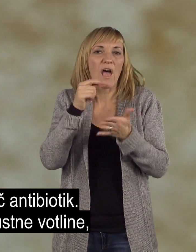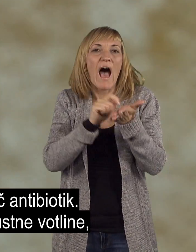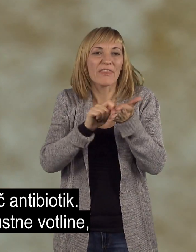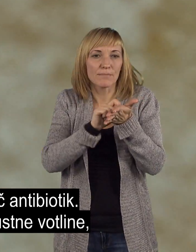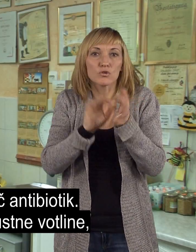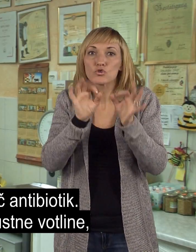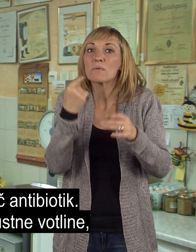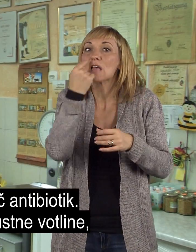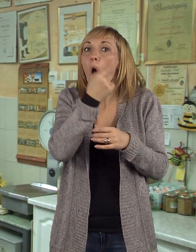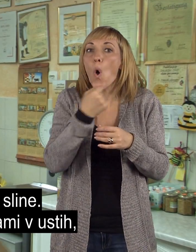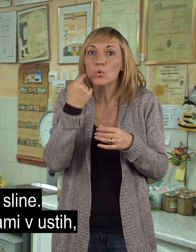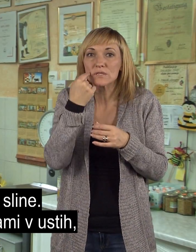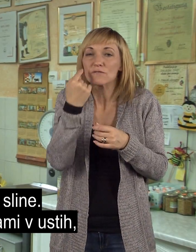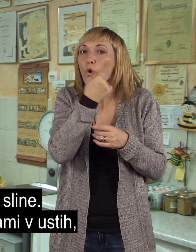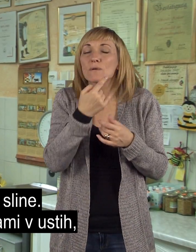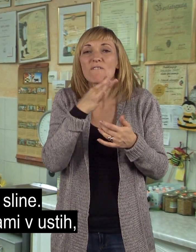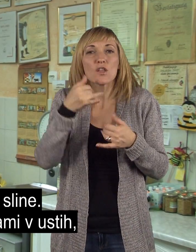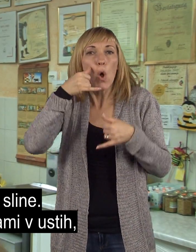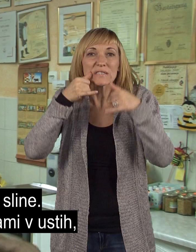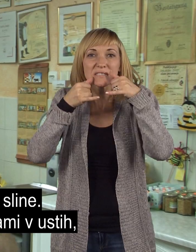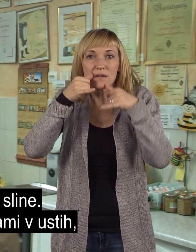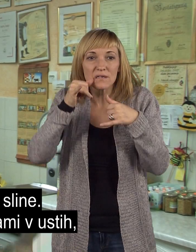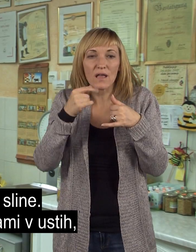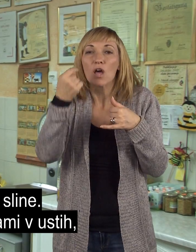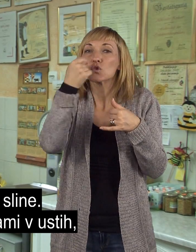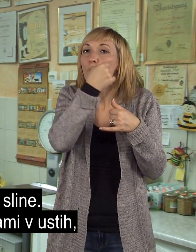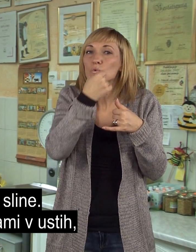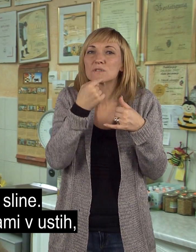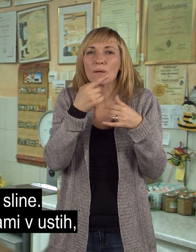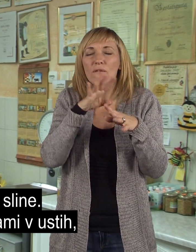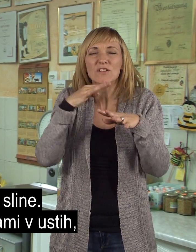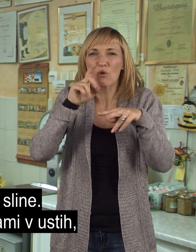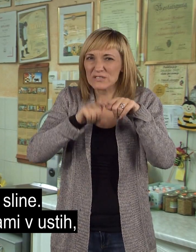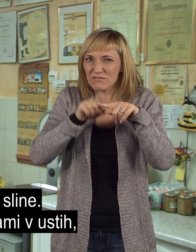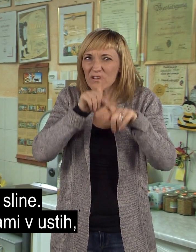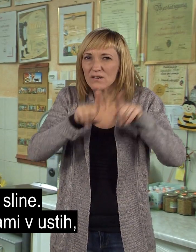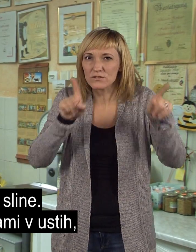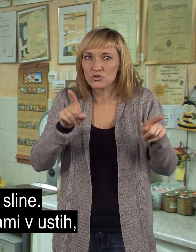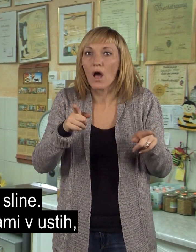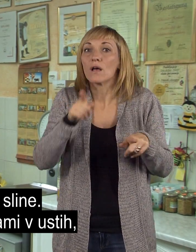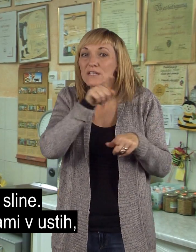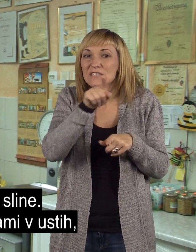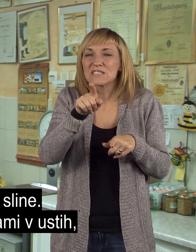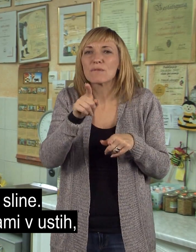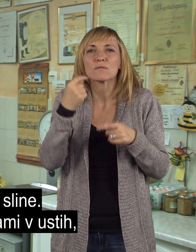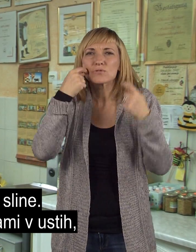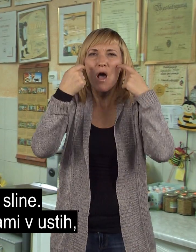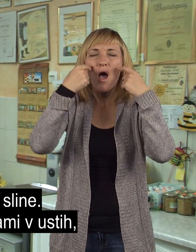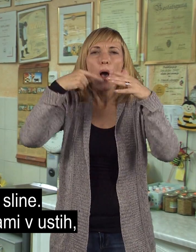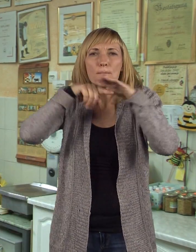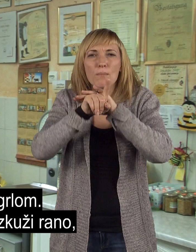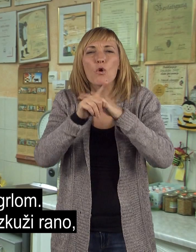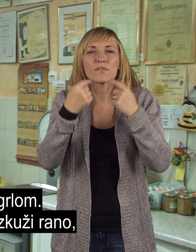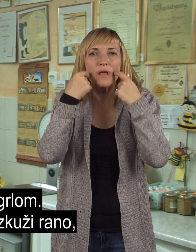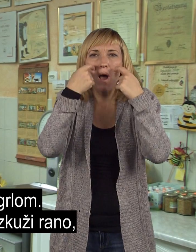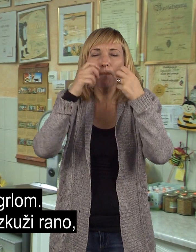najboljši za ustno votlino. Kajti v ustih imamo ogromno sline in se nam v ustih vse spira. Sploh ga priporočamo za ljudi, ki imajo kakšne akve, probleme